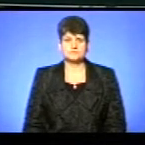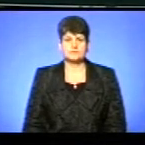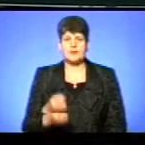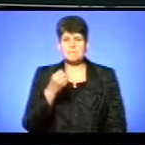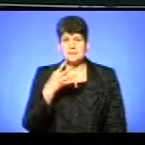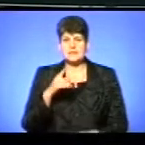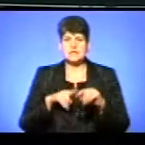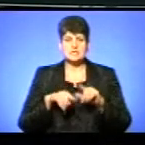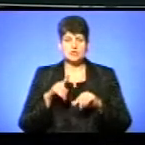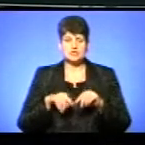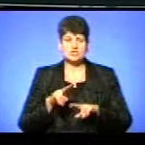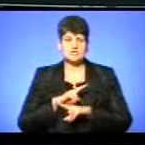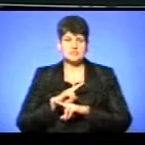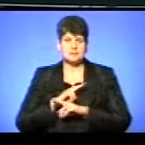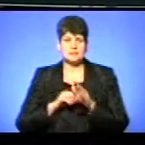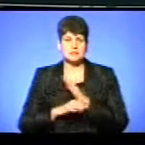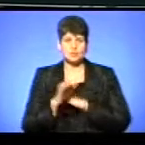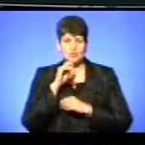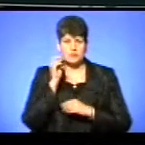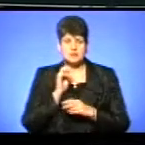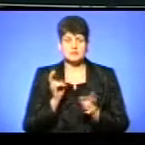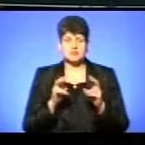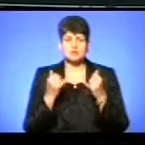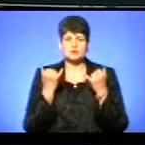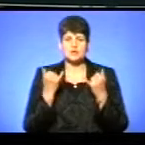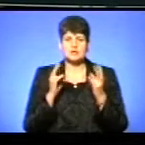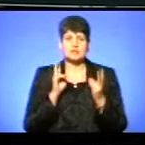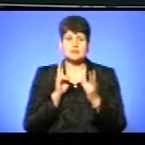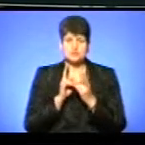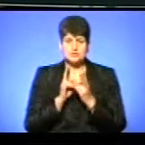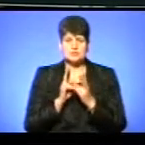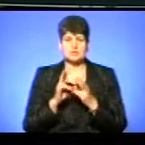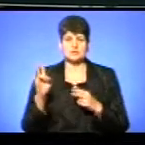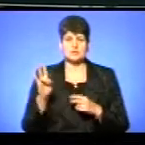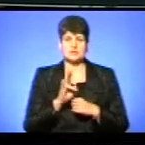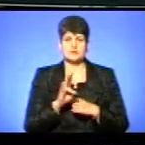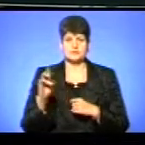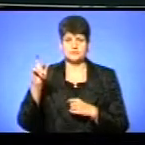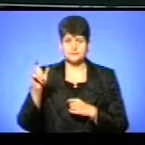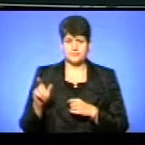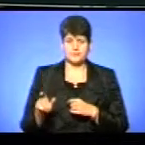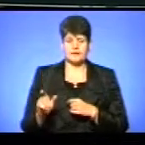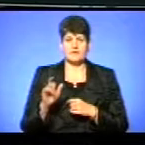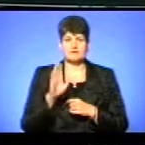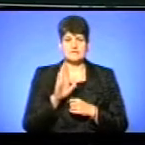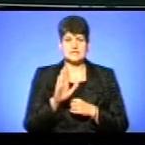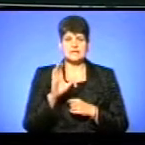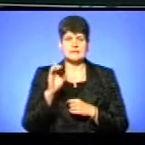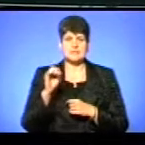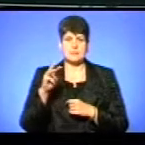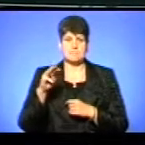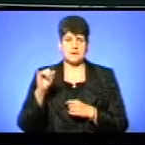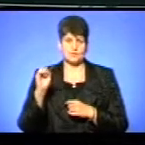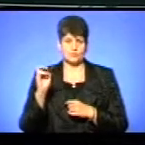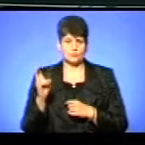15 родичів загиблих на сході України бійців прийшли сьогодні на зустріч із архієпископом і митрополитом Василієм Семенюком.